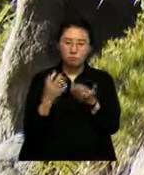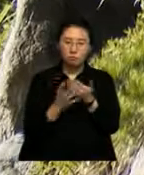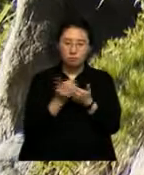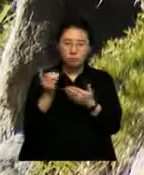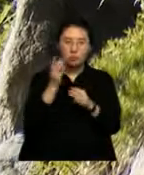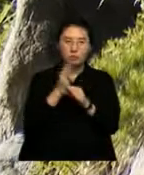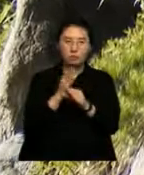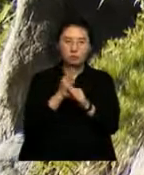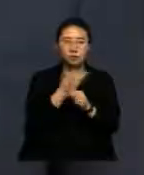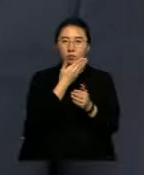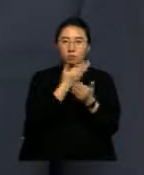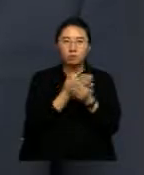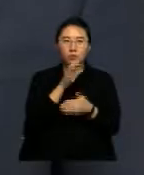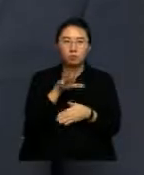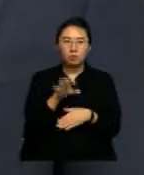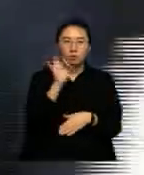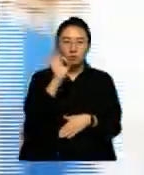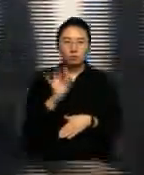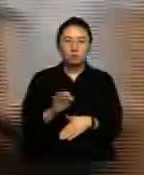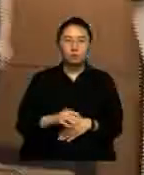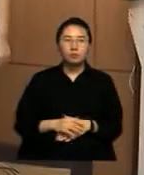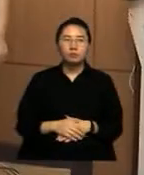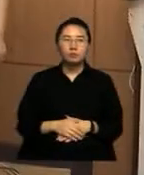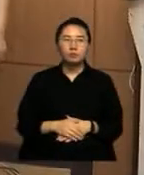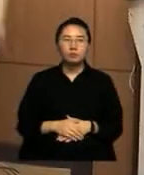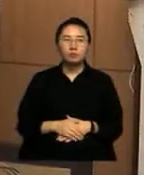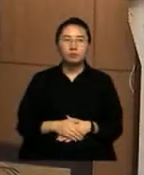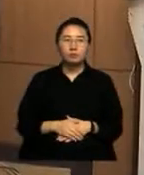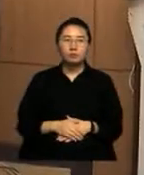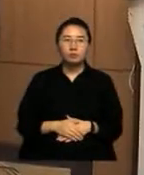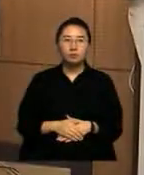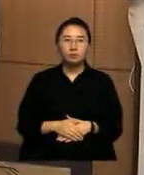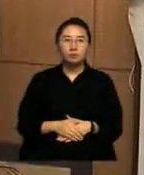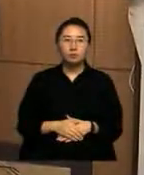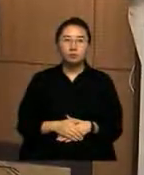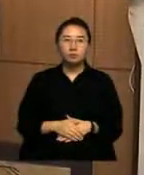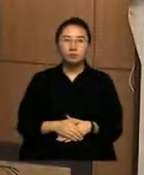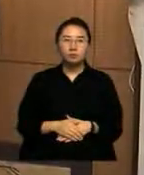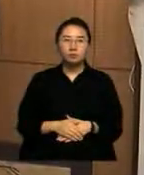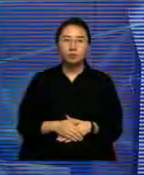주목받고 있습니다. 딜라이브 서울 경기 케이블TV 유승환입니다.